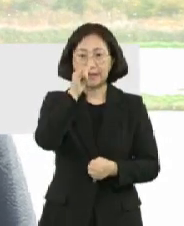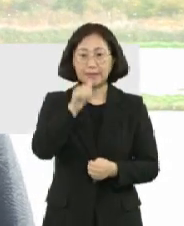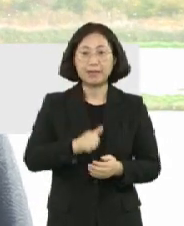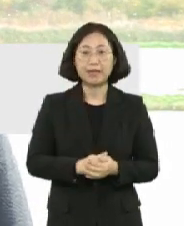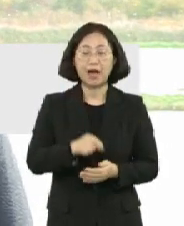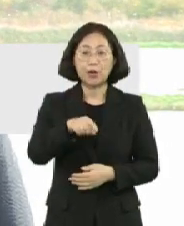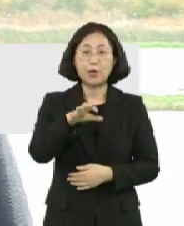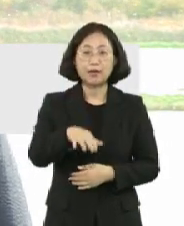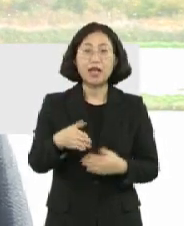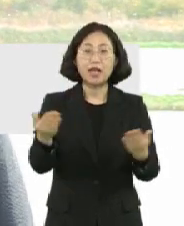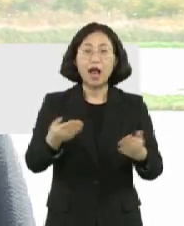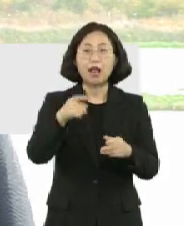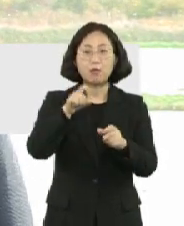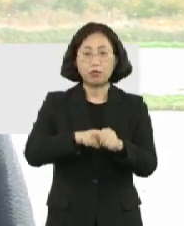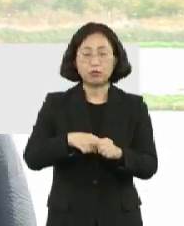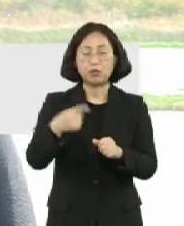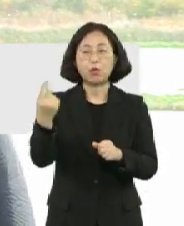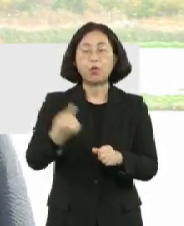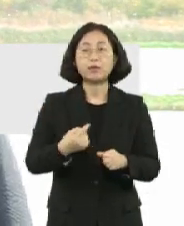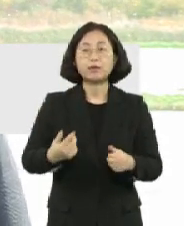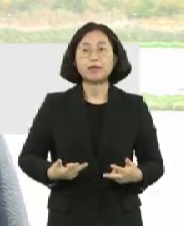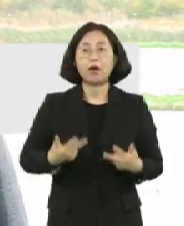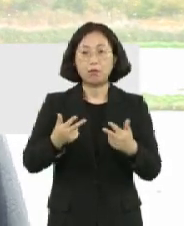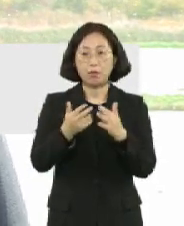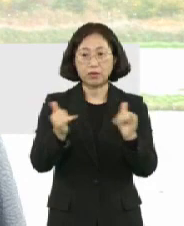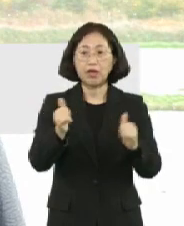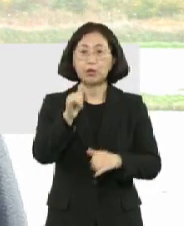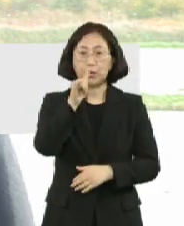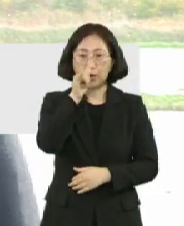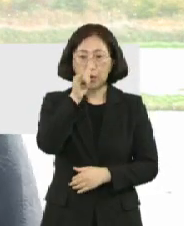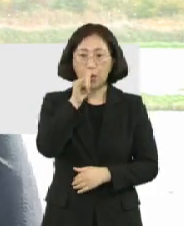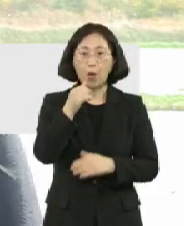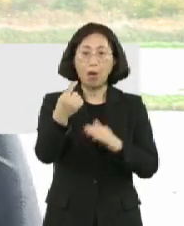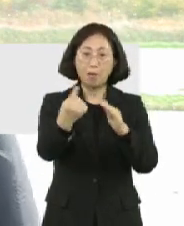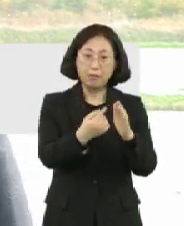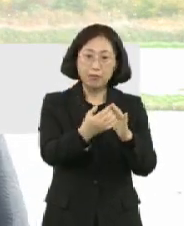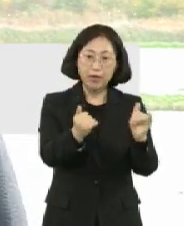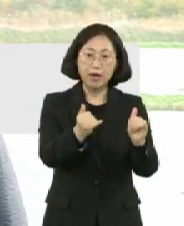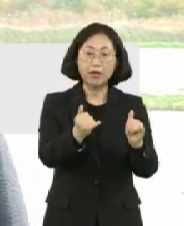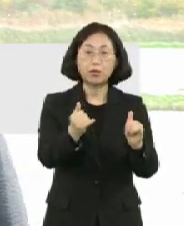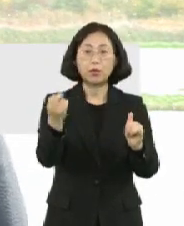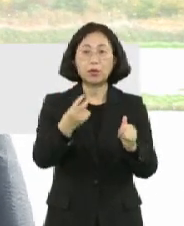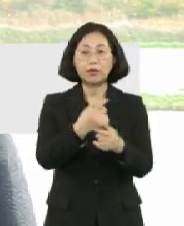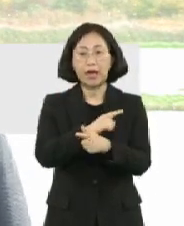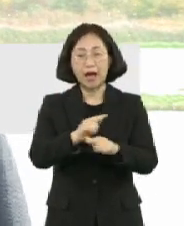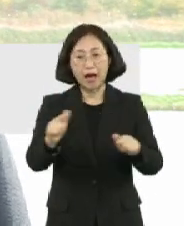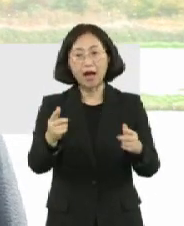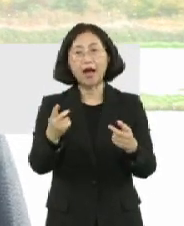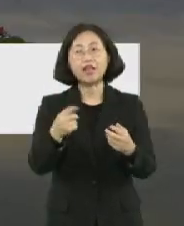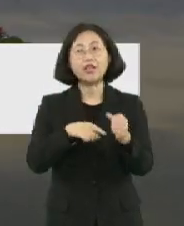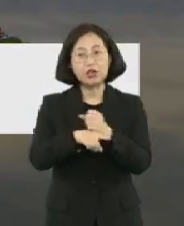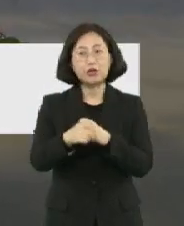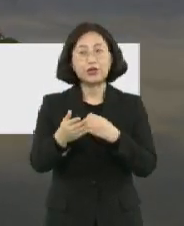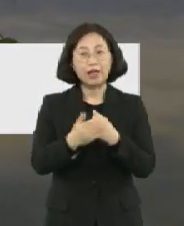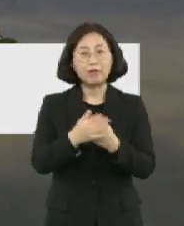get corporate volunteer groups who come and do work here. So people use it in lots of different ways, not just to